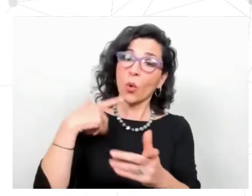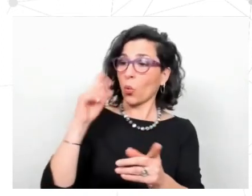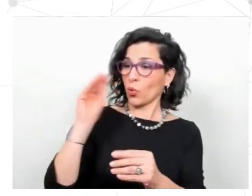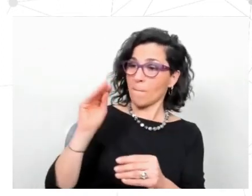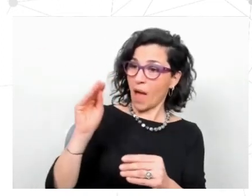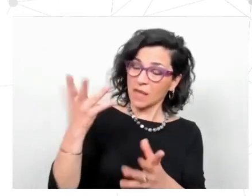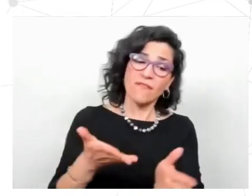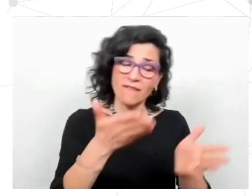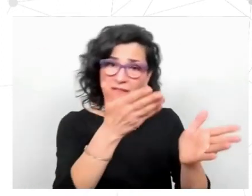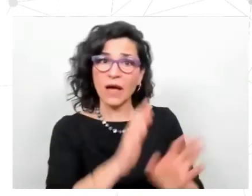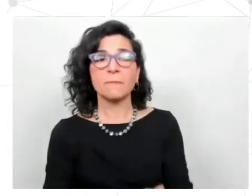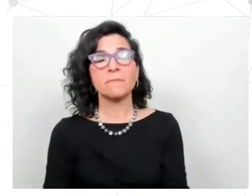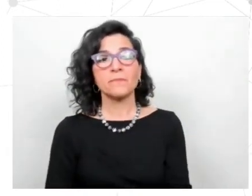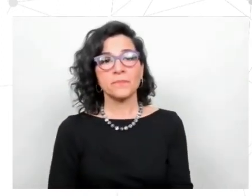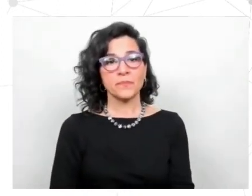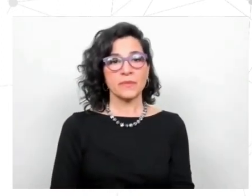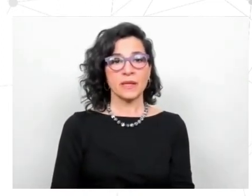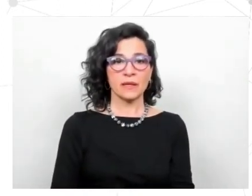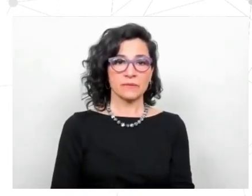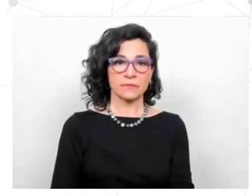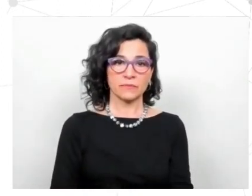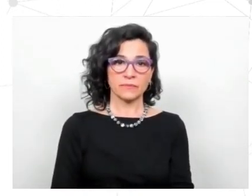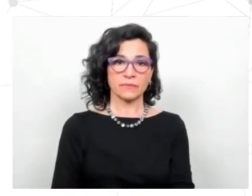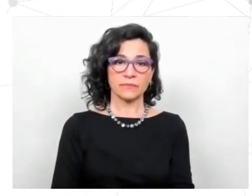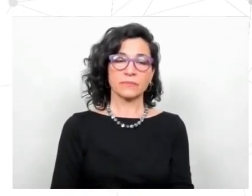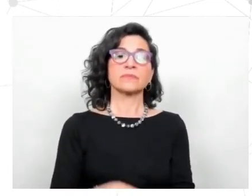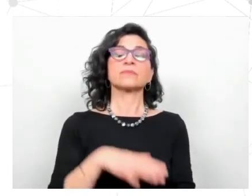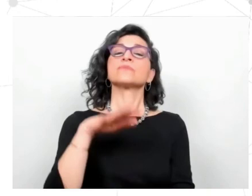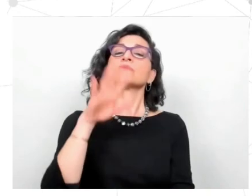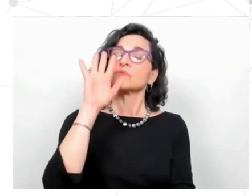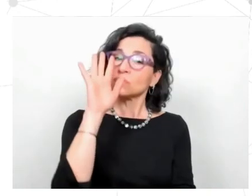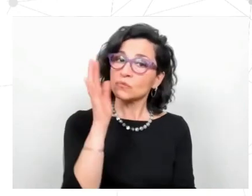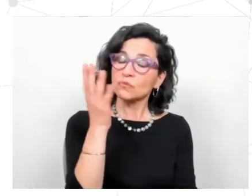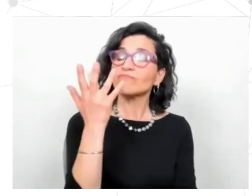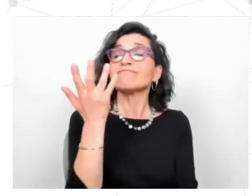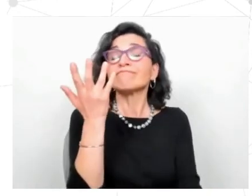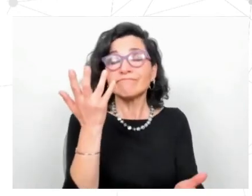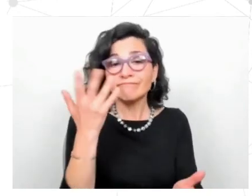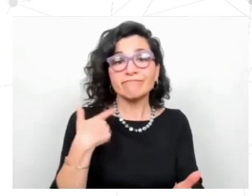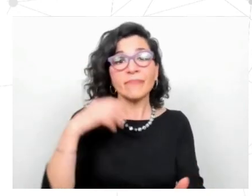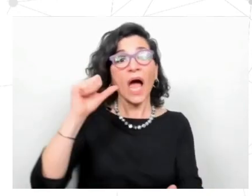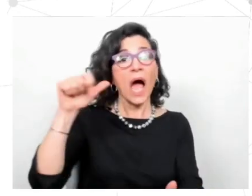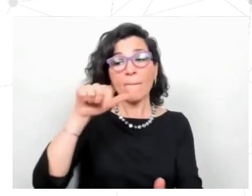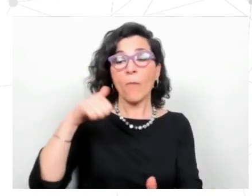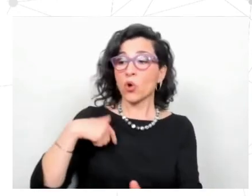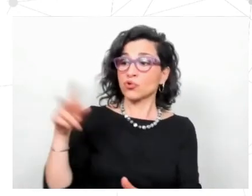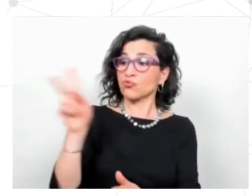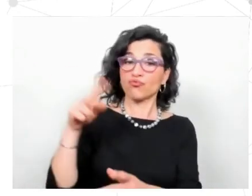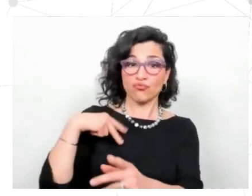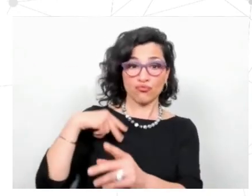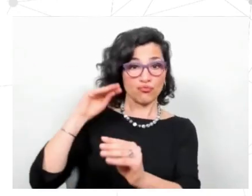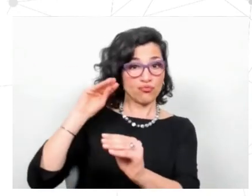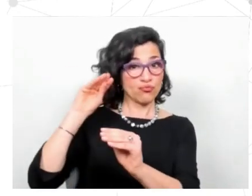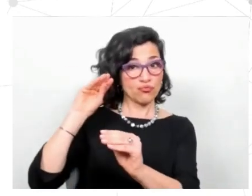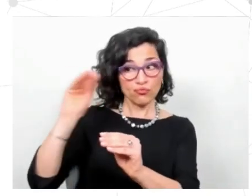io? assolutamente. Chiedo Assolutamente. scusa, chiedo ad Amos e Jarnail se hanno tempo per